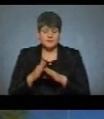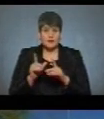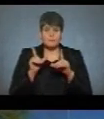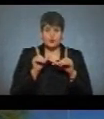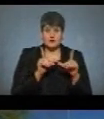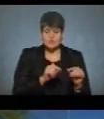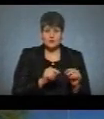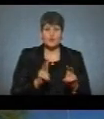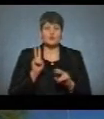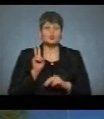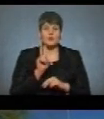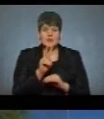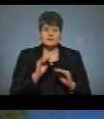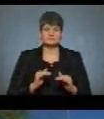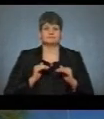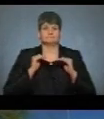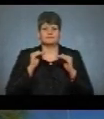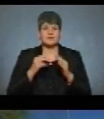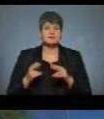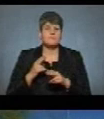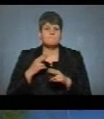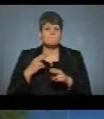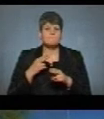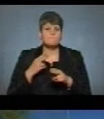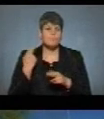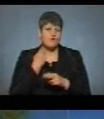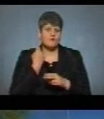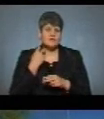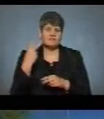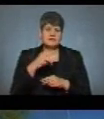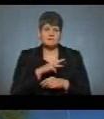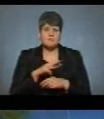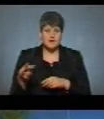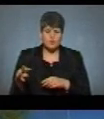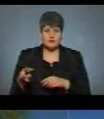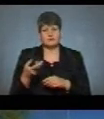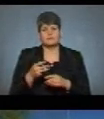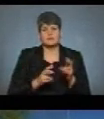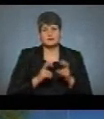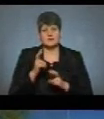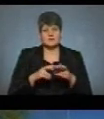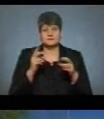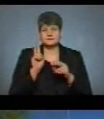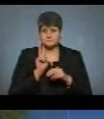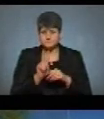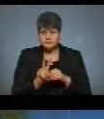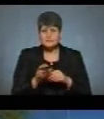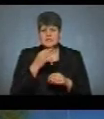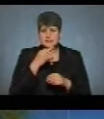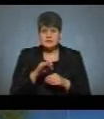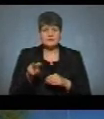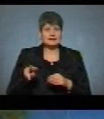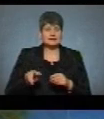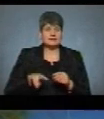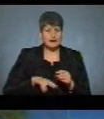транспорті, у тролейбусах їх підняли через заборгованість у 20 мільйонів комунального підприємства «Тернопільелектротранс», повідомив директор Андрій Мастюх.